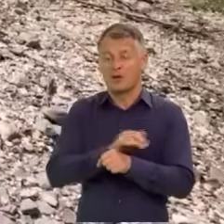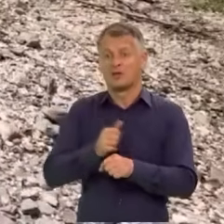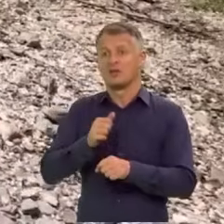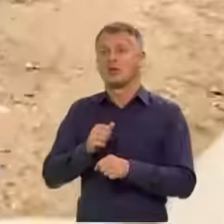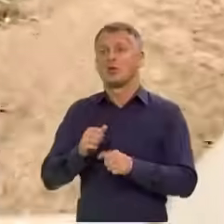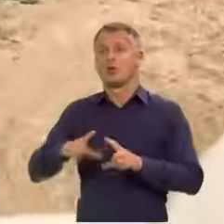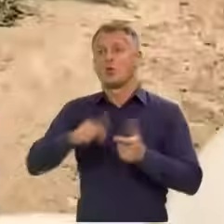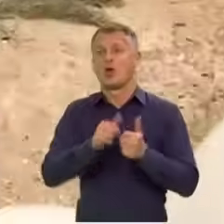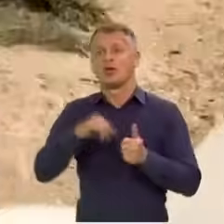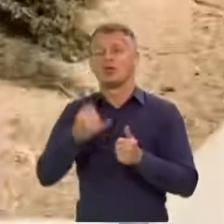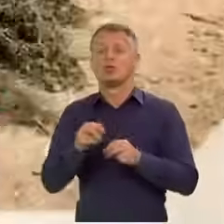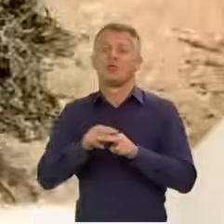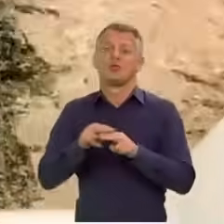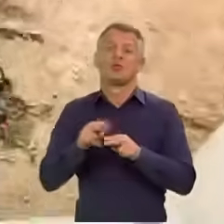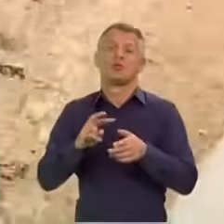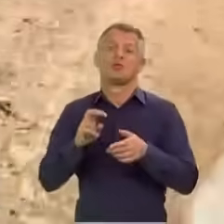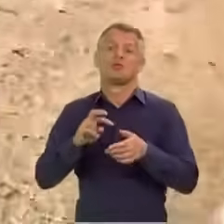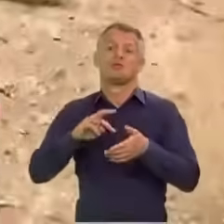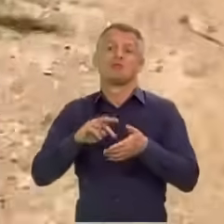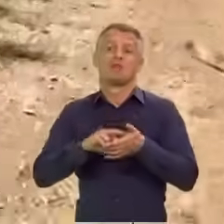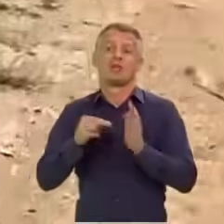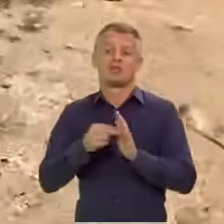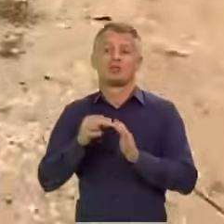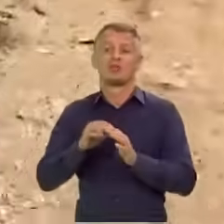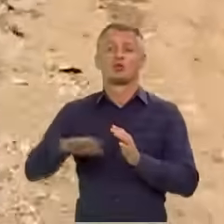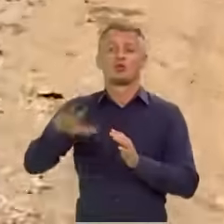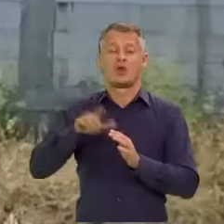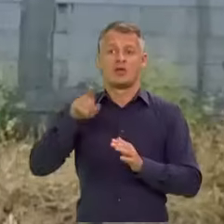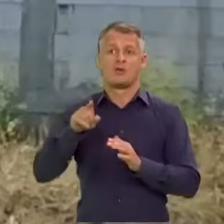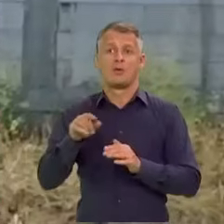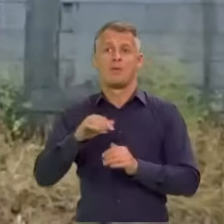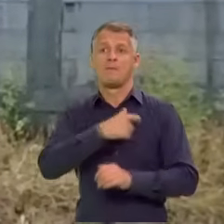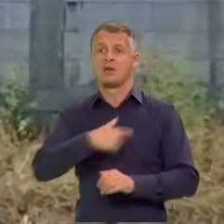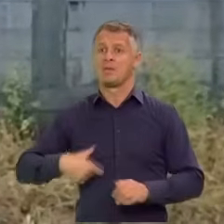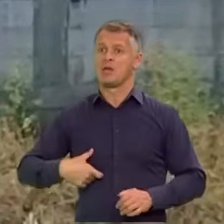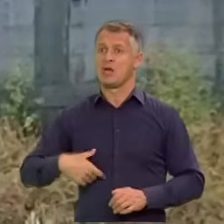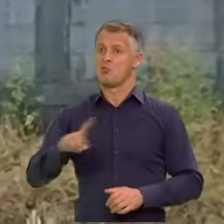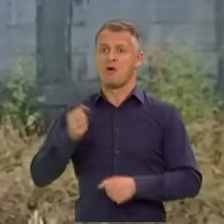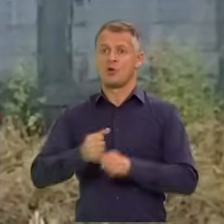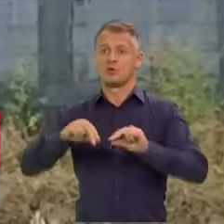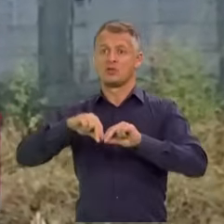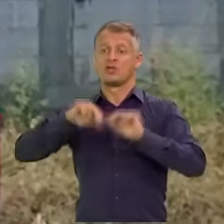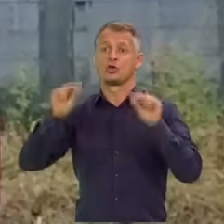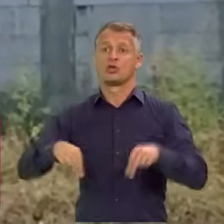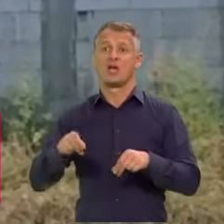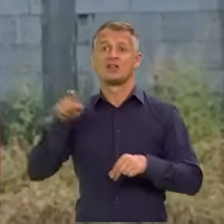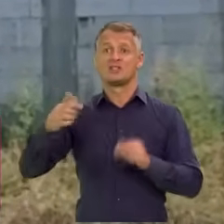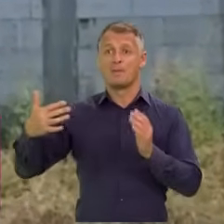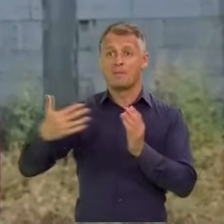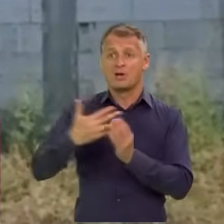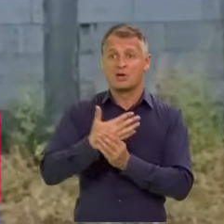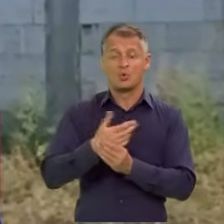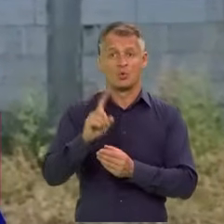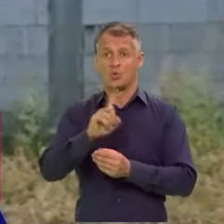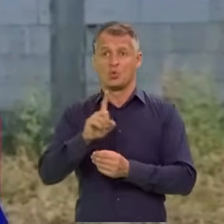administrare a plajelor pe litoral. Primăriile nu și-au făcut treaba cum trebuie. Acest pârâu nu este în